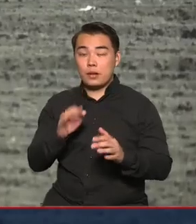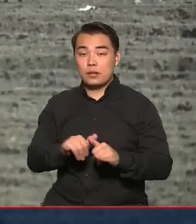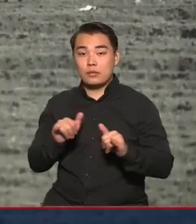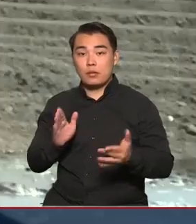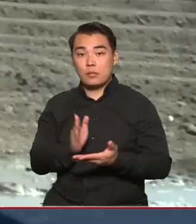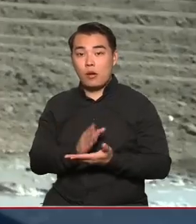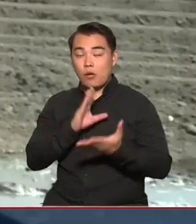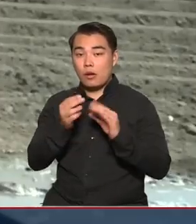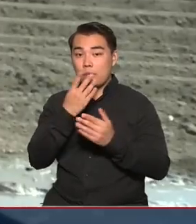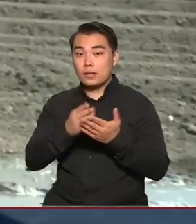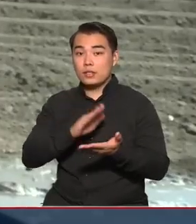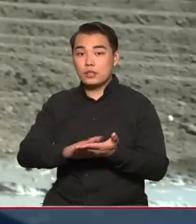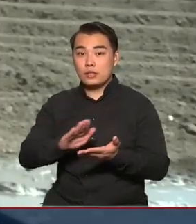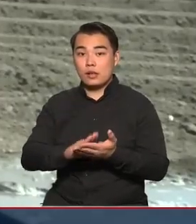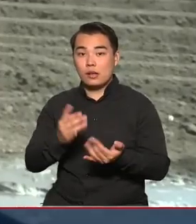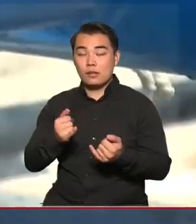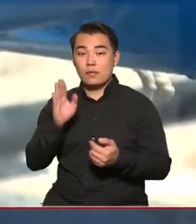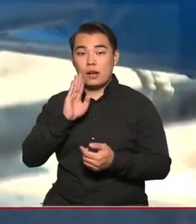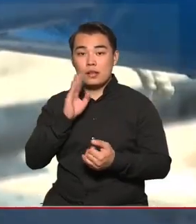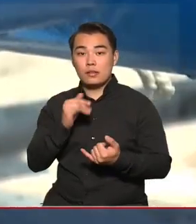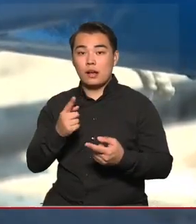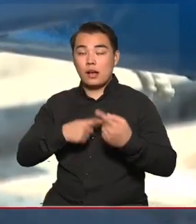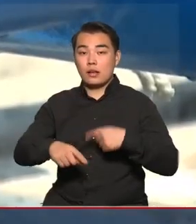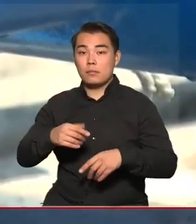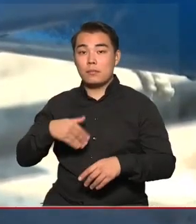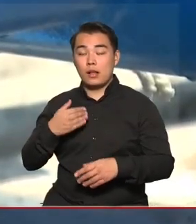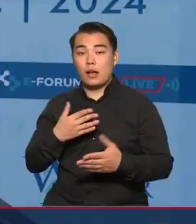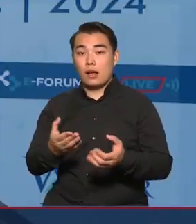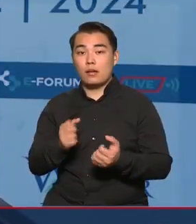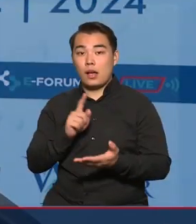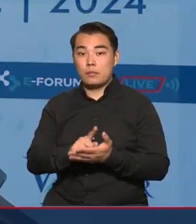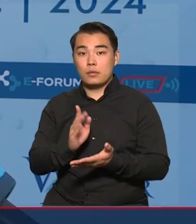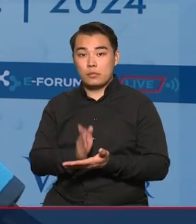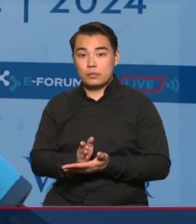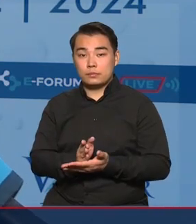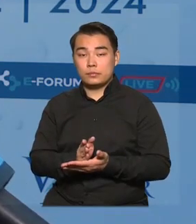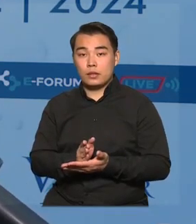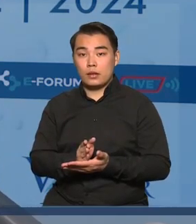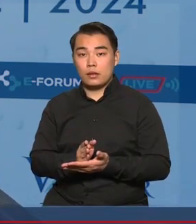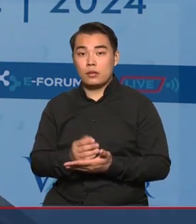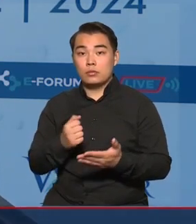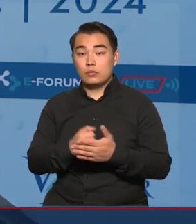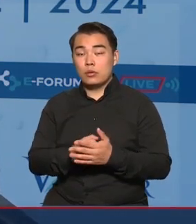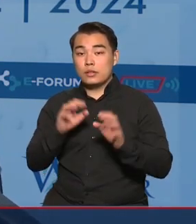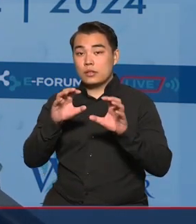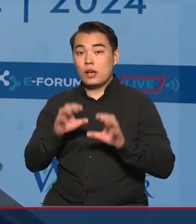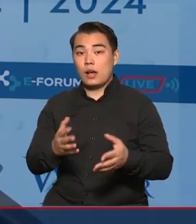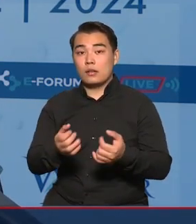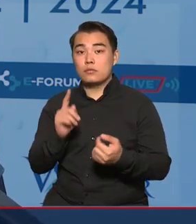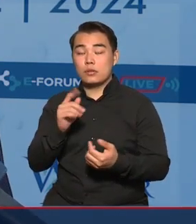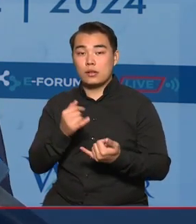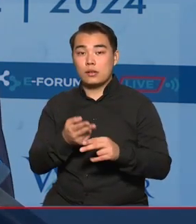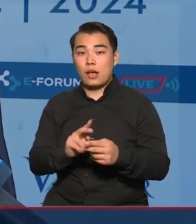Ал кәсіпкерлерге тазартылған сарқынды суларды қайта кәдесіне пайдалану міндеттеледі. Су кодексі қабылдаған үшін бір өтпелі кезең